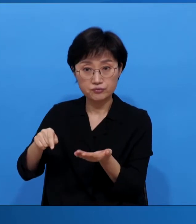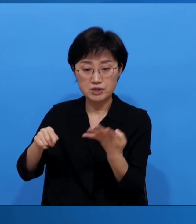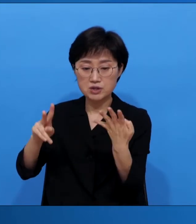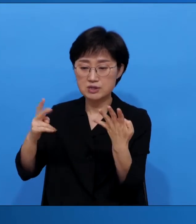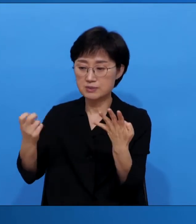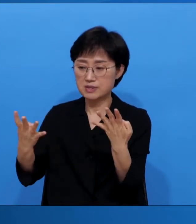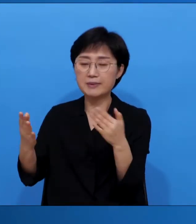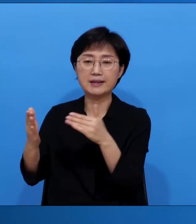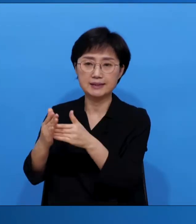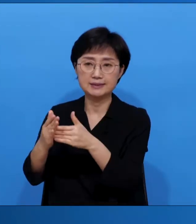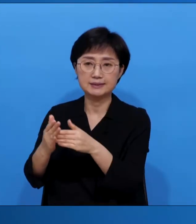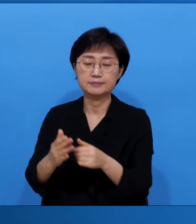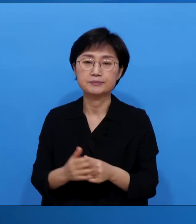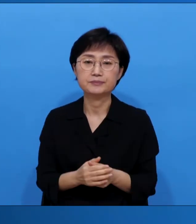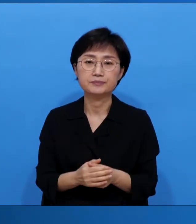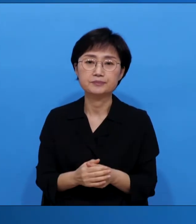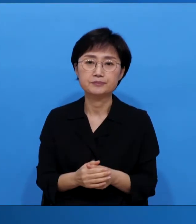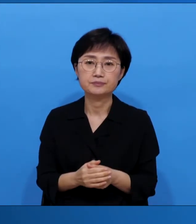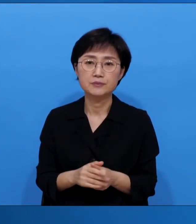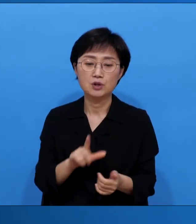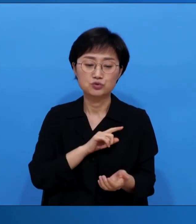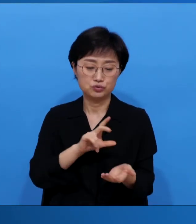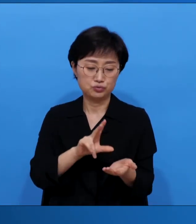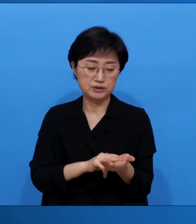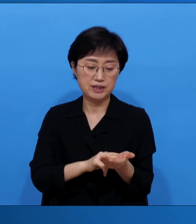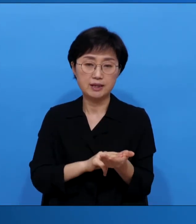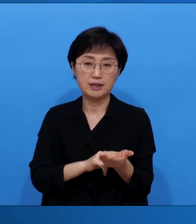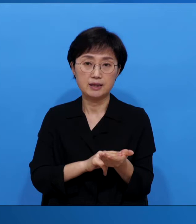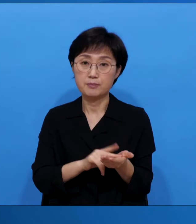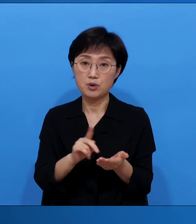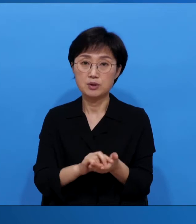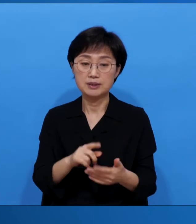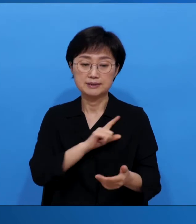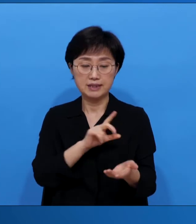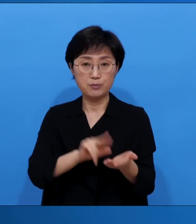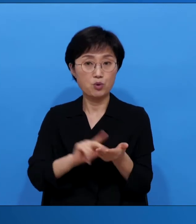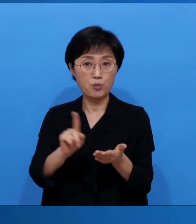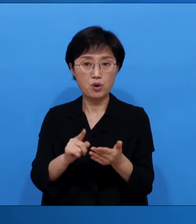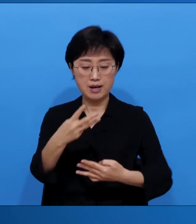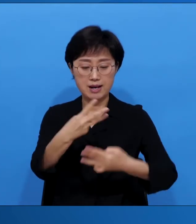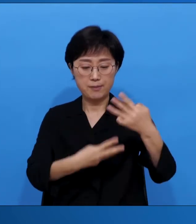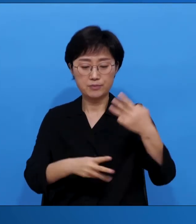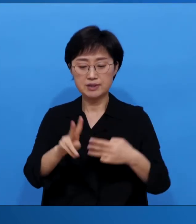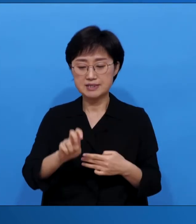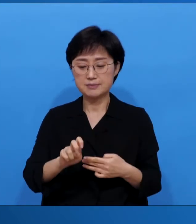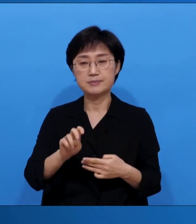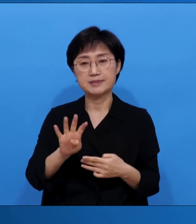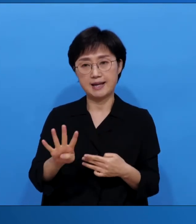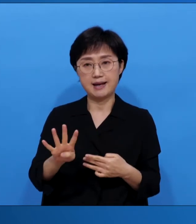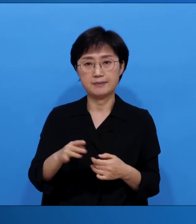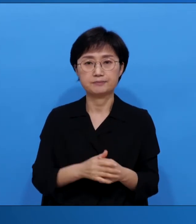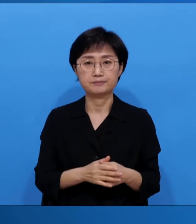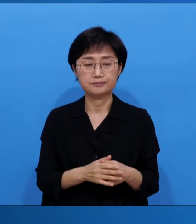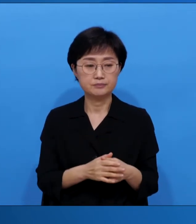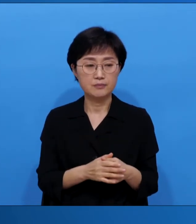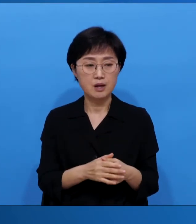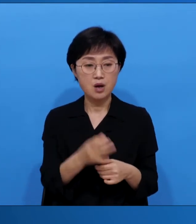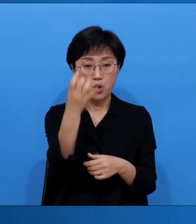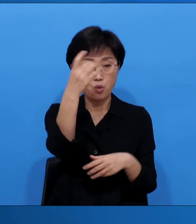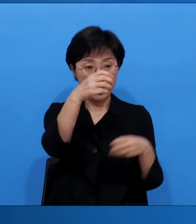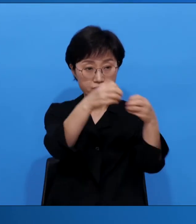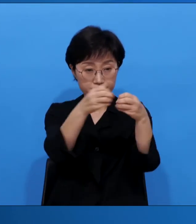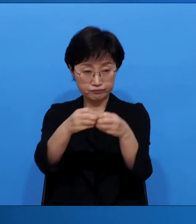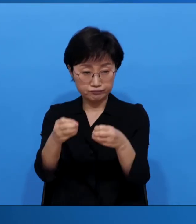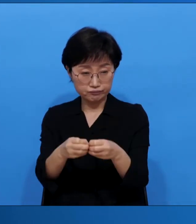공모합니다. 이번 주제곡은 랩넌트 24라는 제목으로 원작을 크게 훼손하지 않는